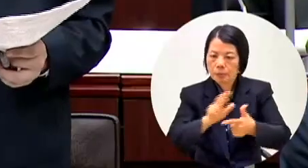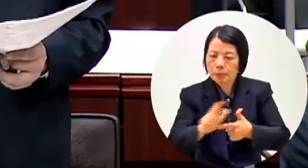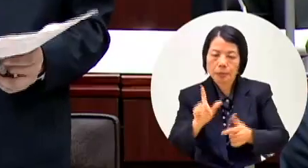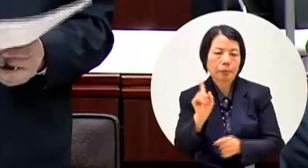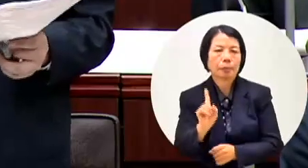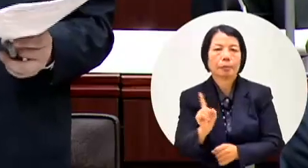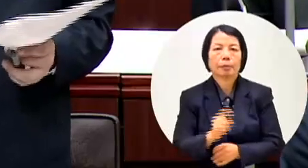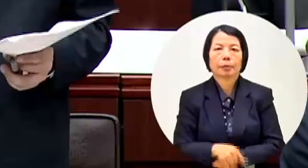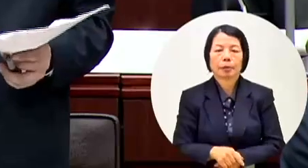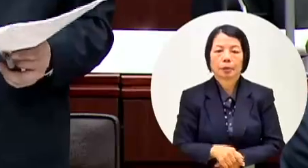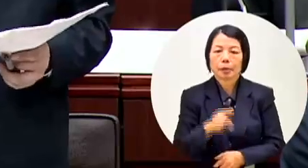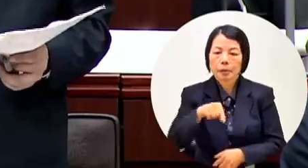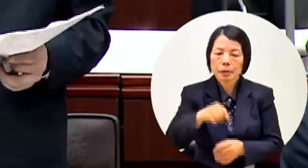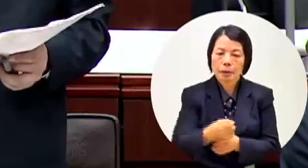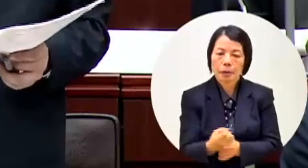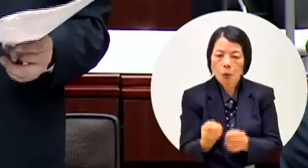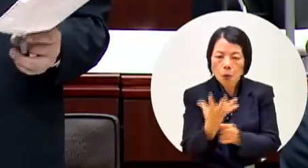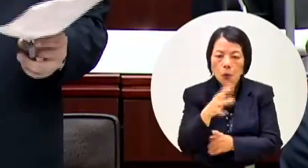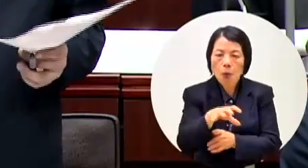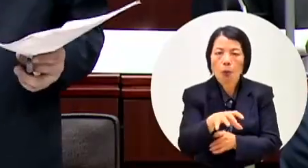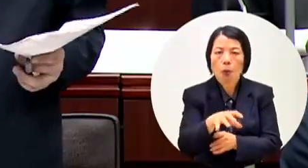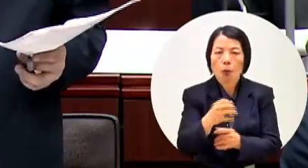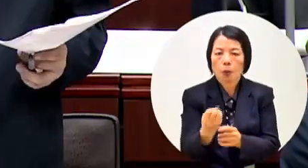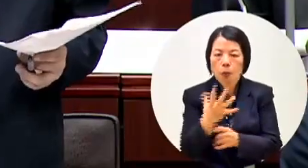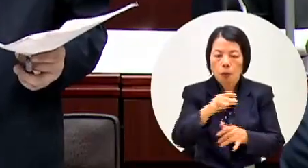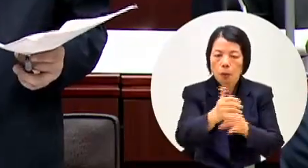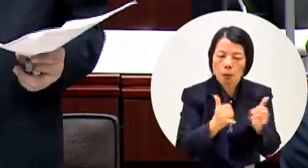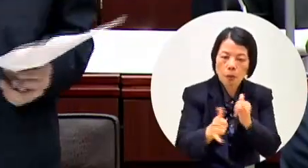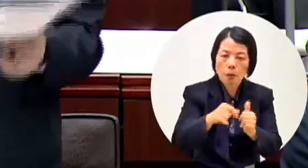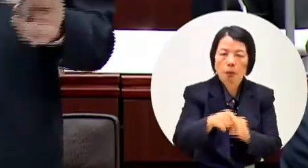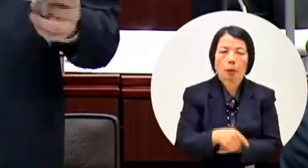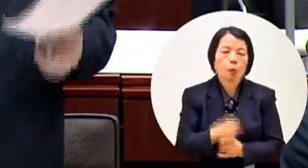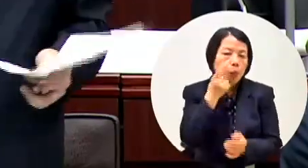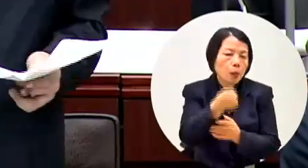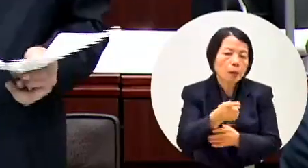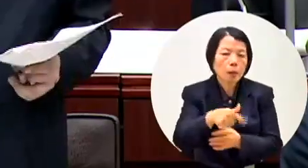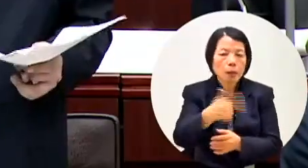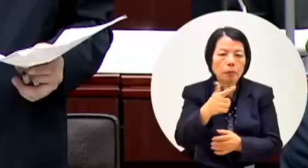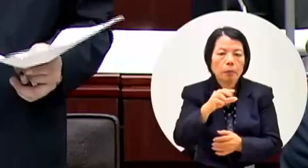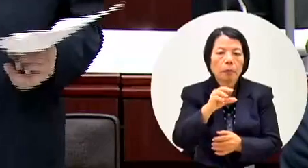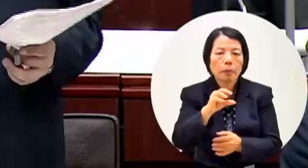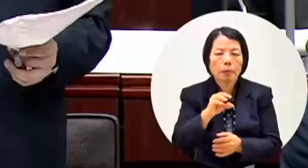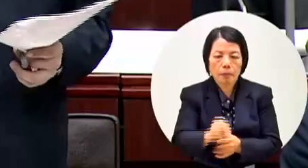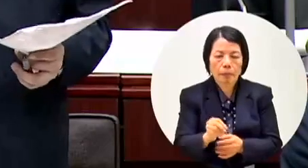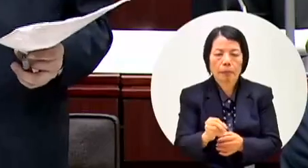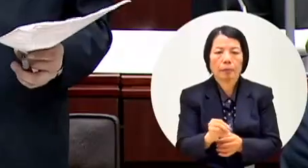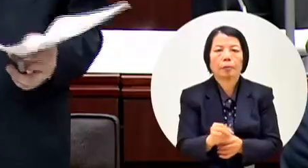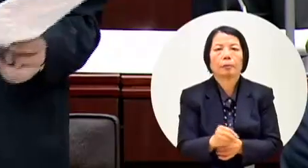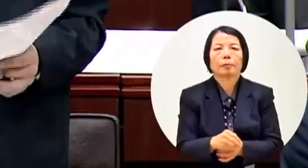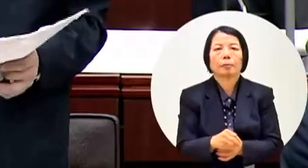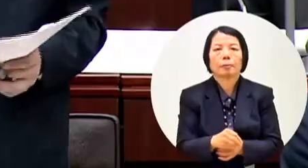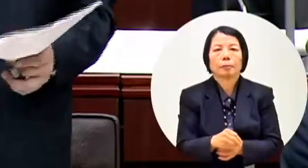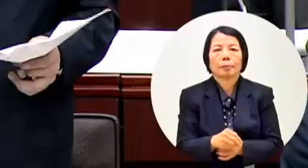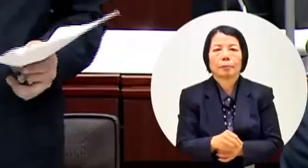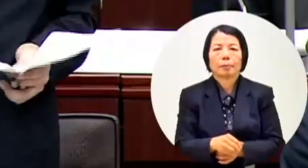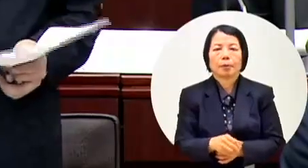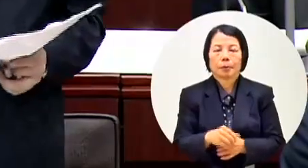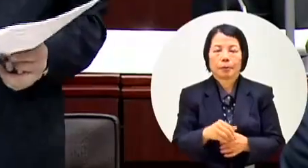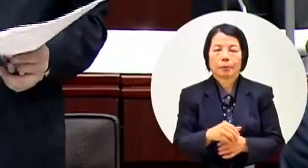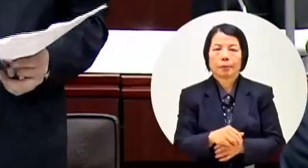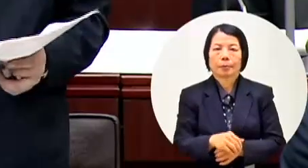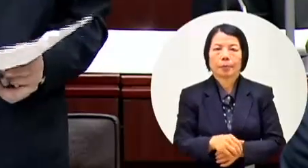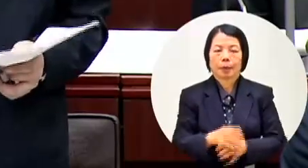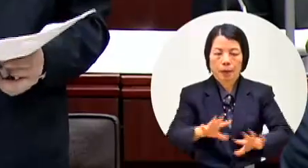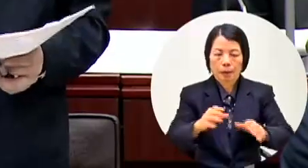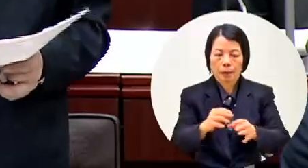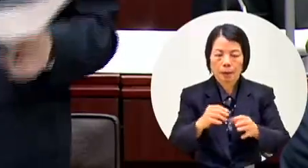花打了一个路出来，一个月600万台币，未来会不会有更多的花？也有可能，因为政府我们有这